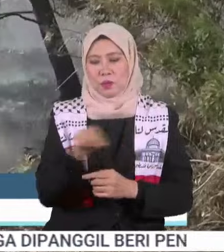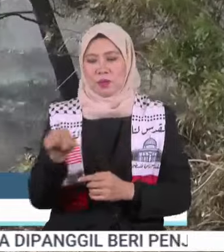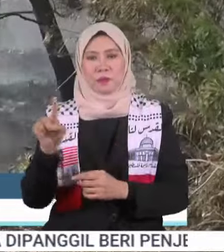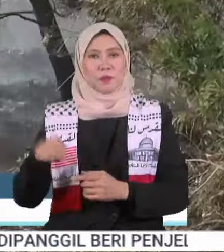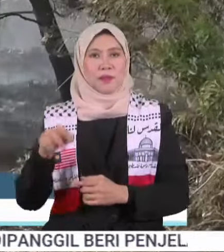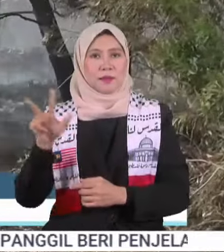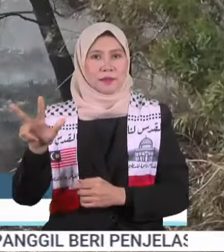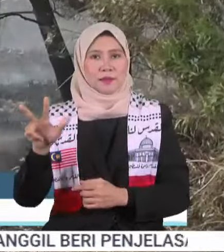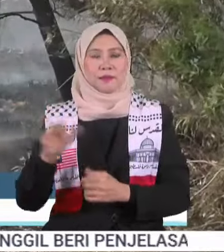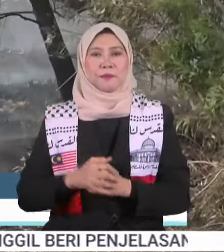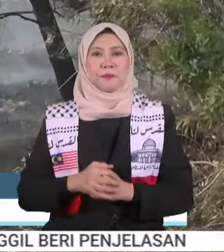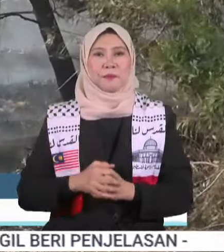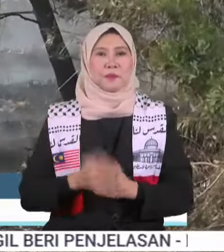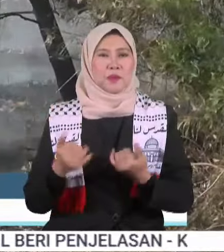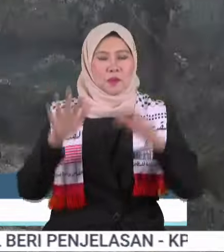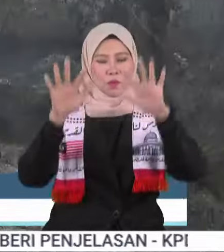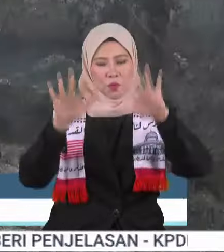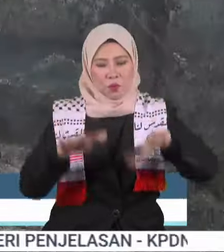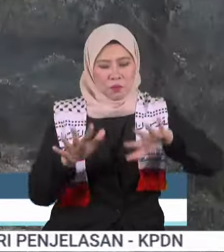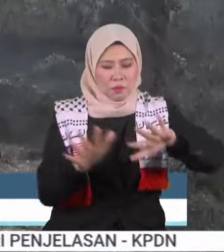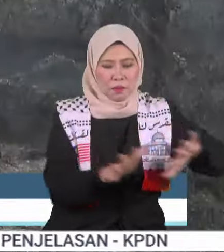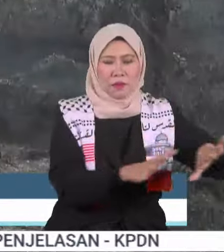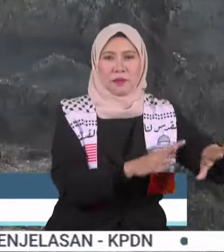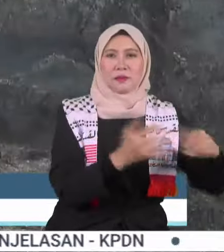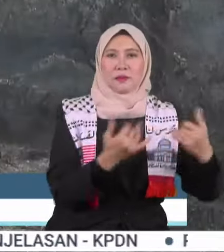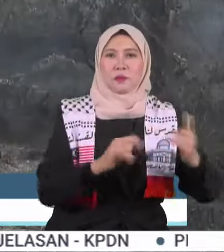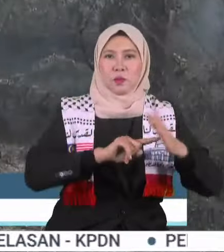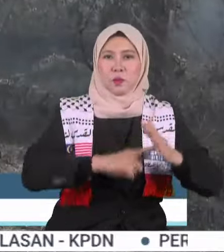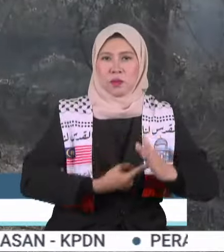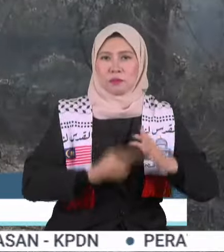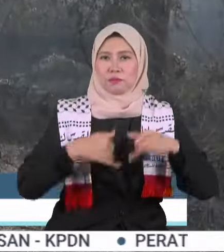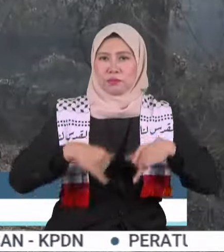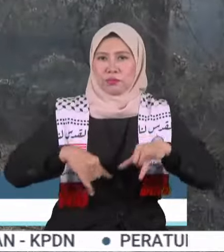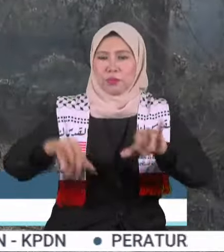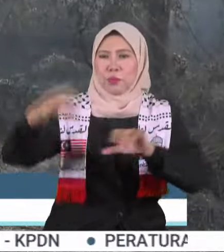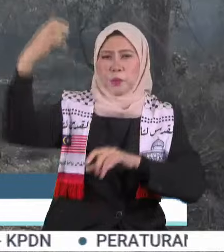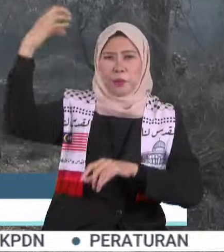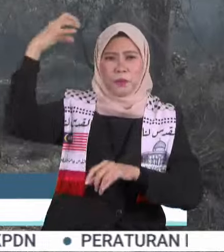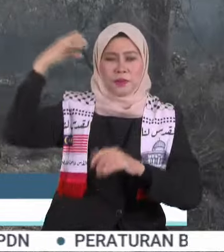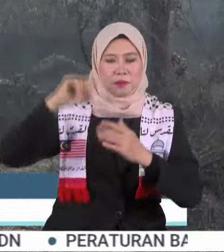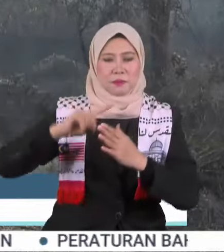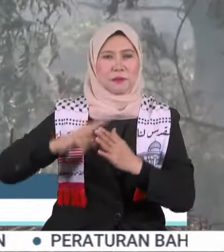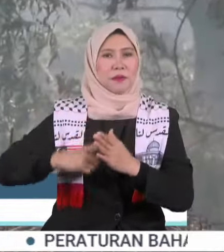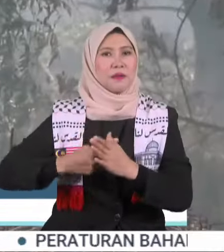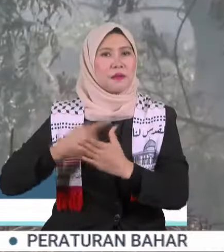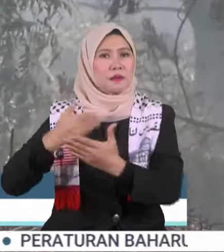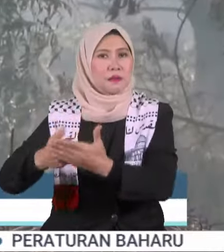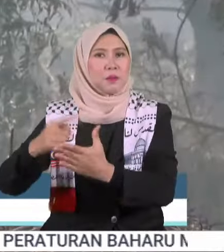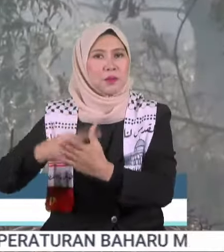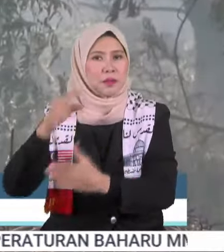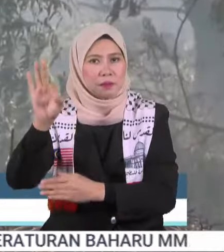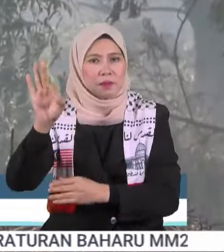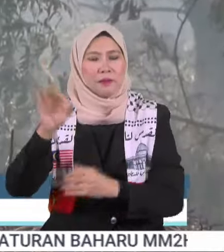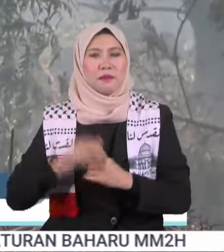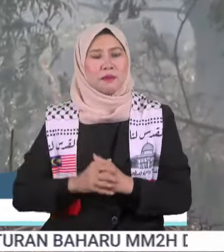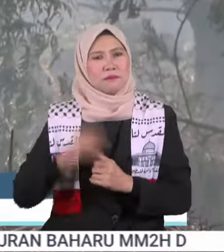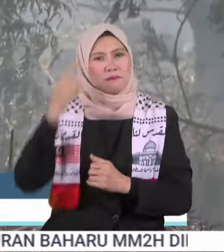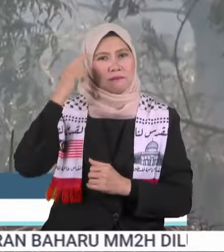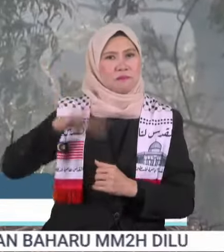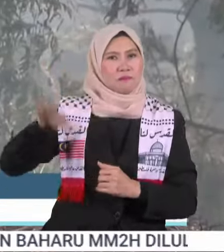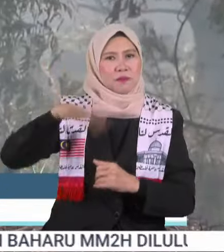Mac. Musim monsun barat daya sudah pun bermula dan dijangka berlarutan sehingga September. Dengan kebanyakan tempat